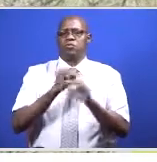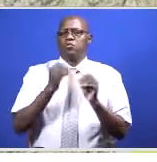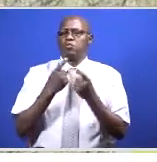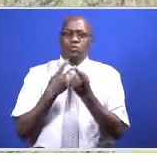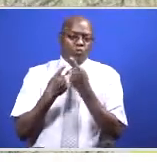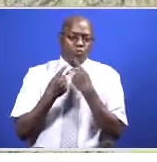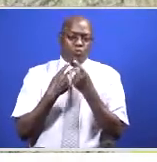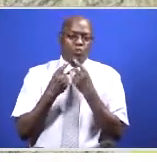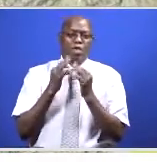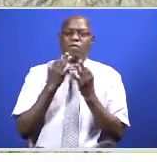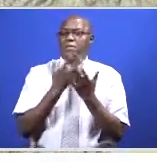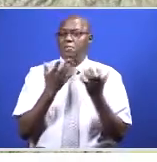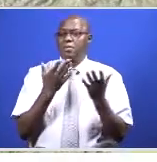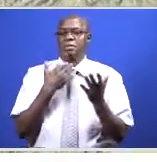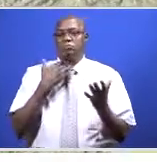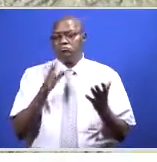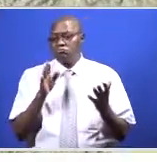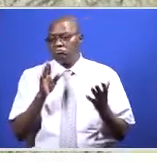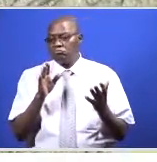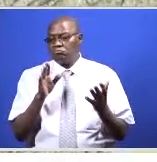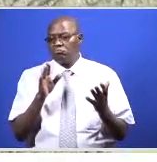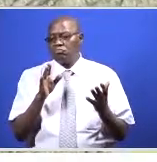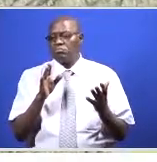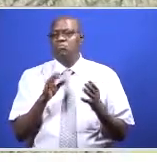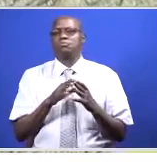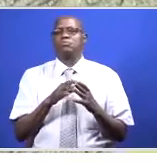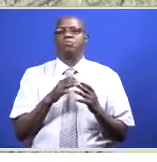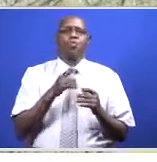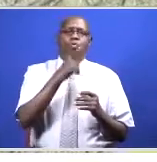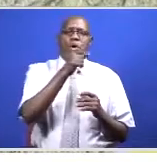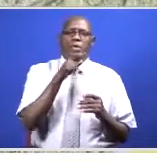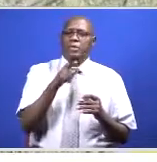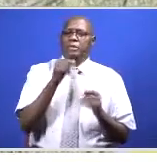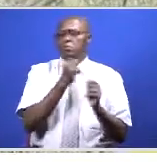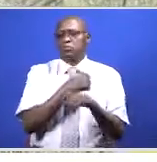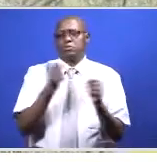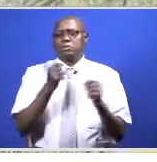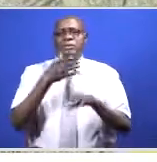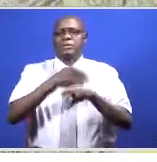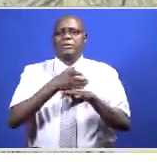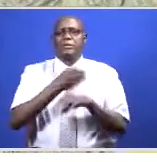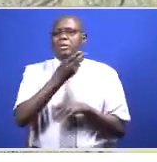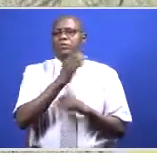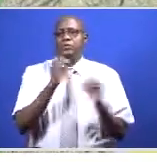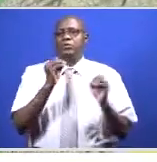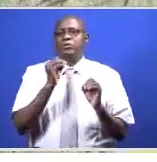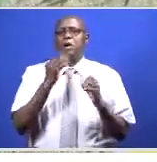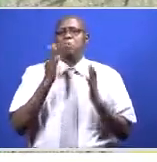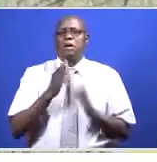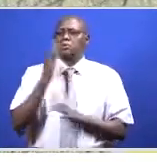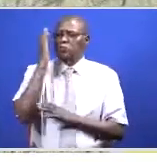kama kuna jambo hataki na hataweza kufanya, anakuambia hiyo siwezi. Hakudanganyi. Ni mtu